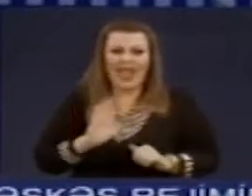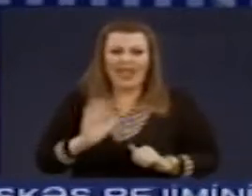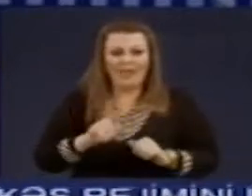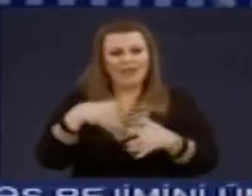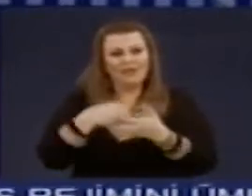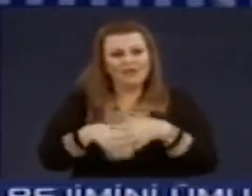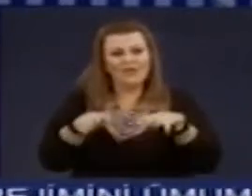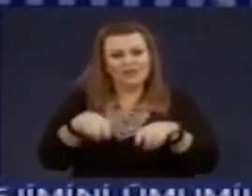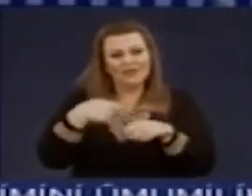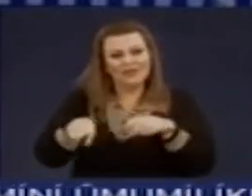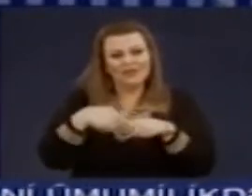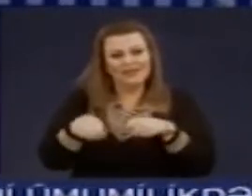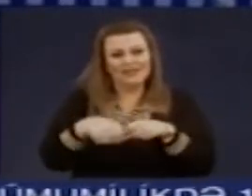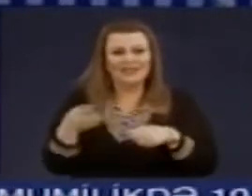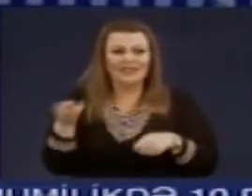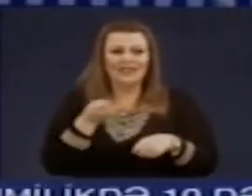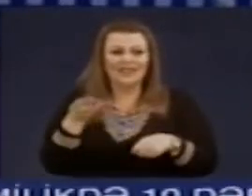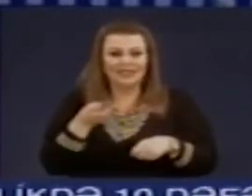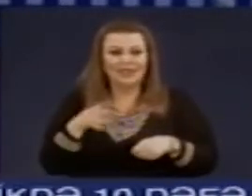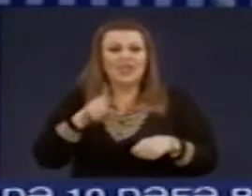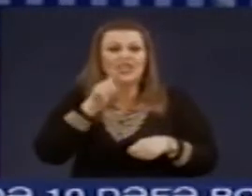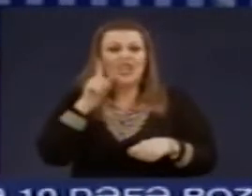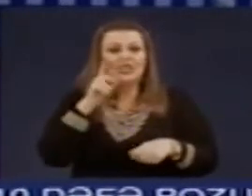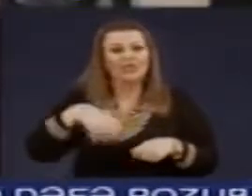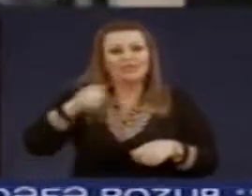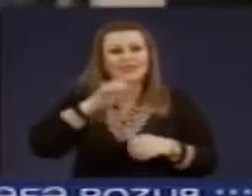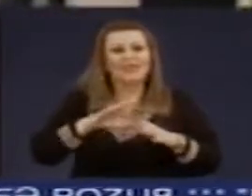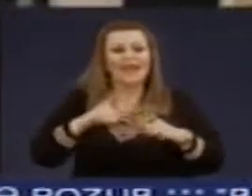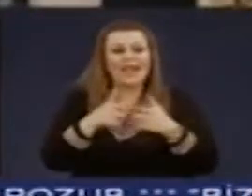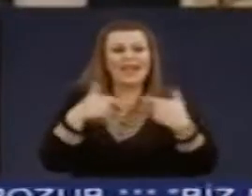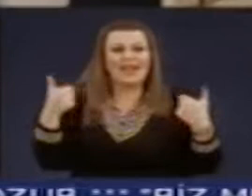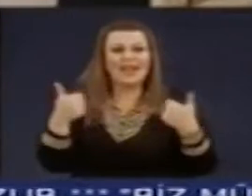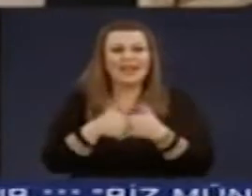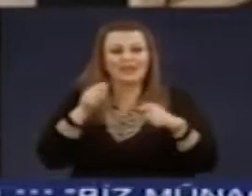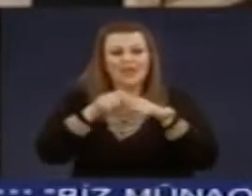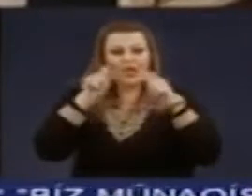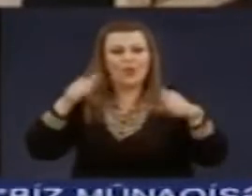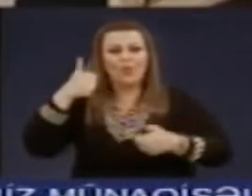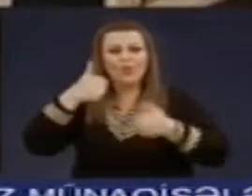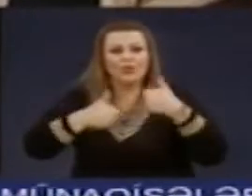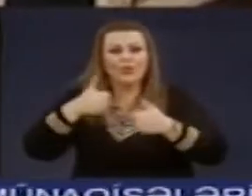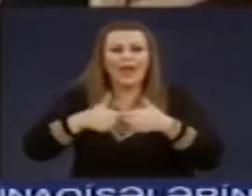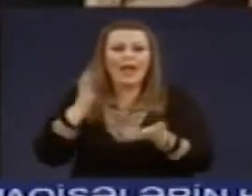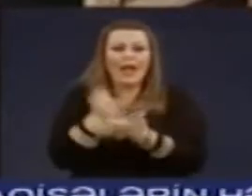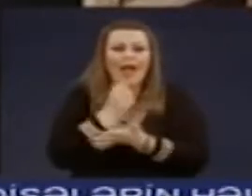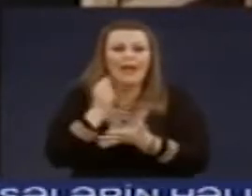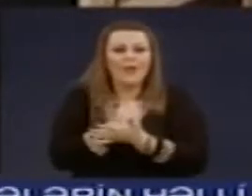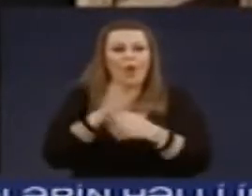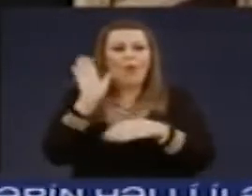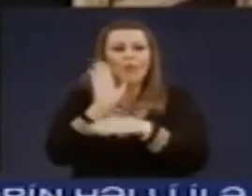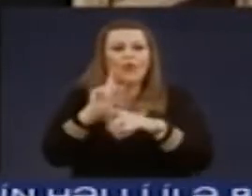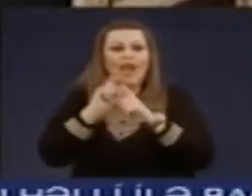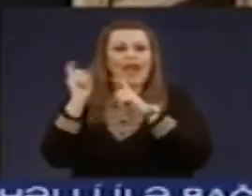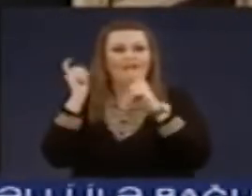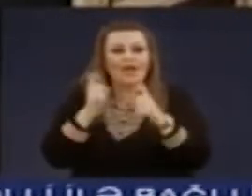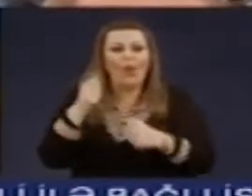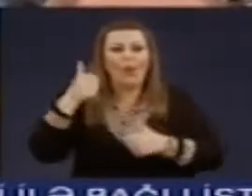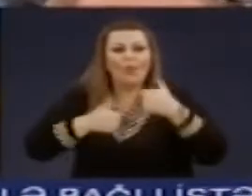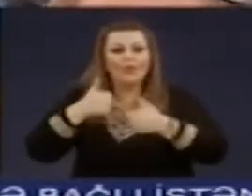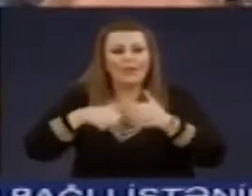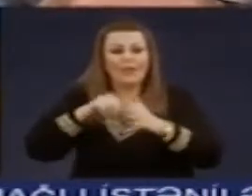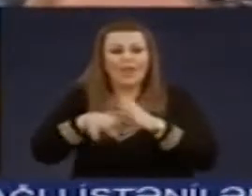Belə, davam edirik. İdeya var. Gənclərin birinci Ümumrespublika Elmi Yaradıcılıq Müsabiqəsinin qalibləri mükafatlandırılıb. Müsabiqədə